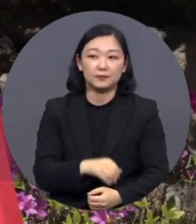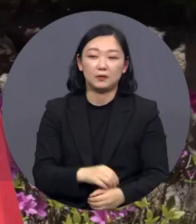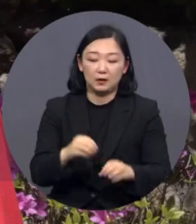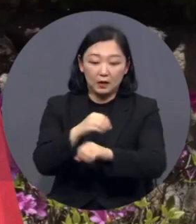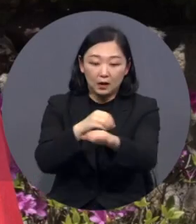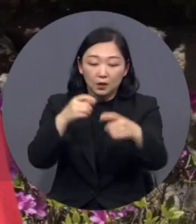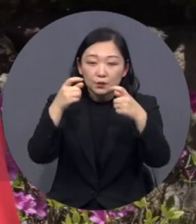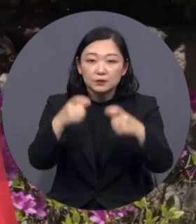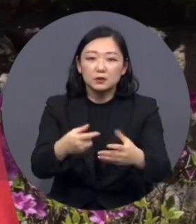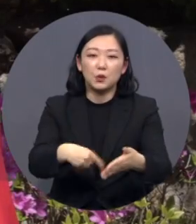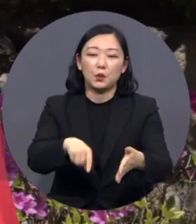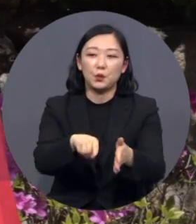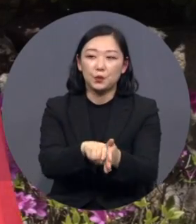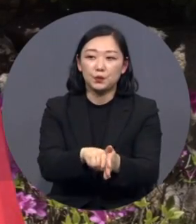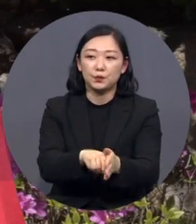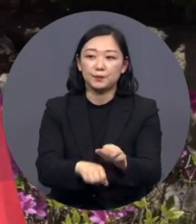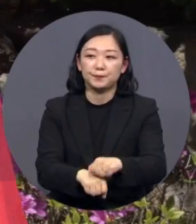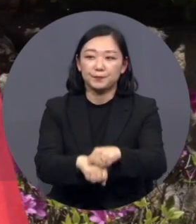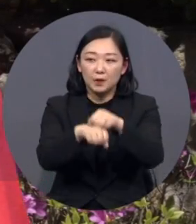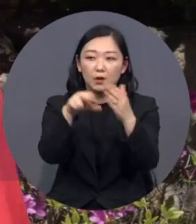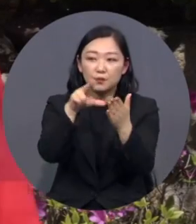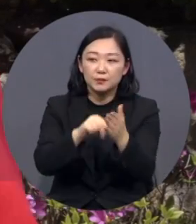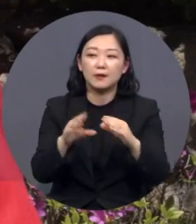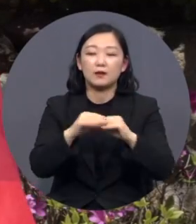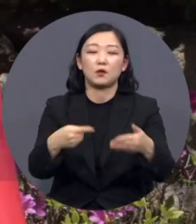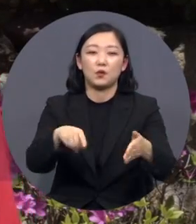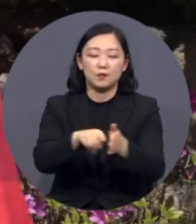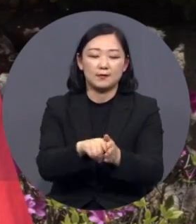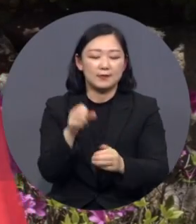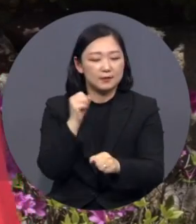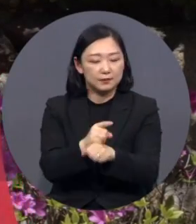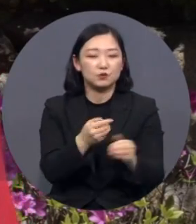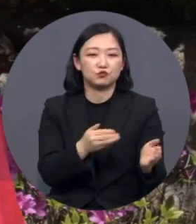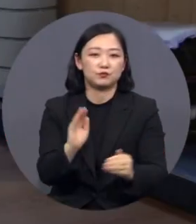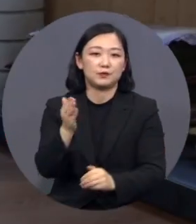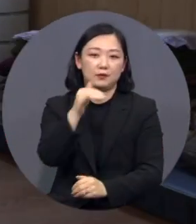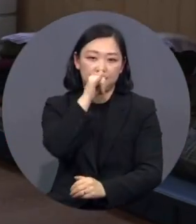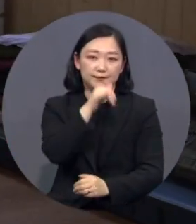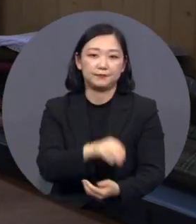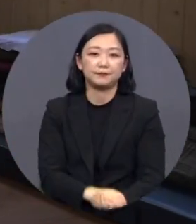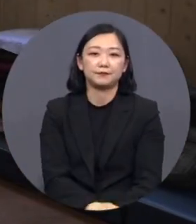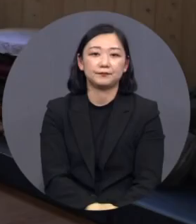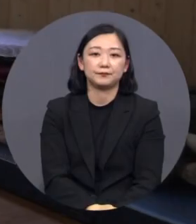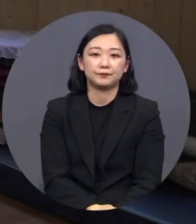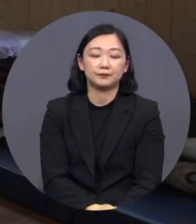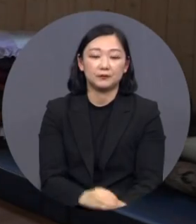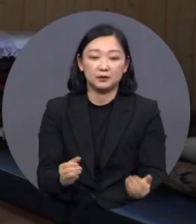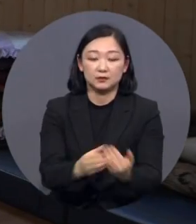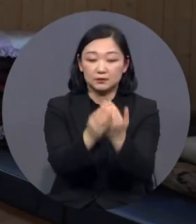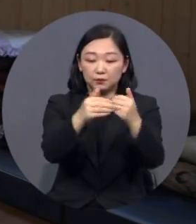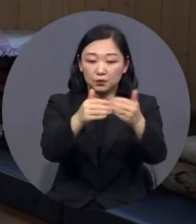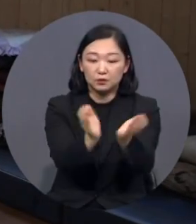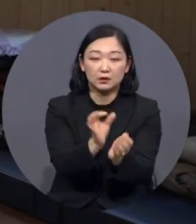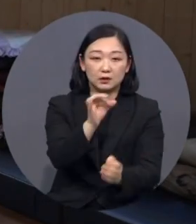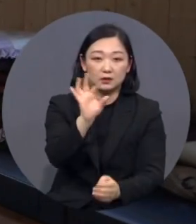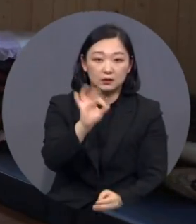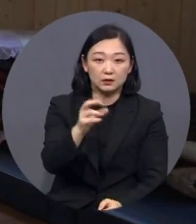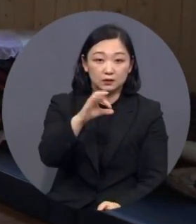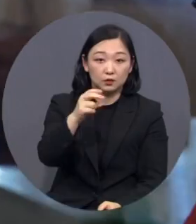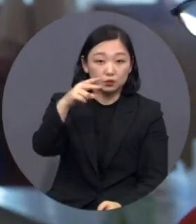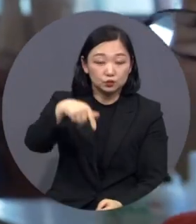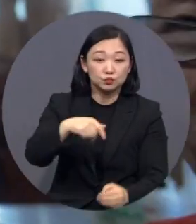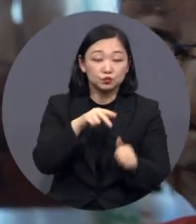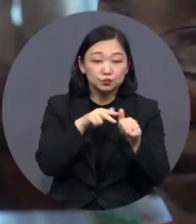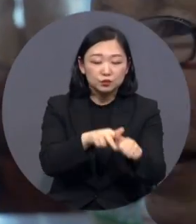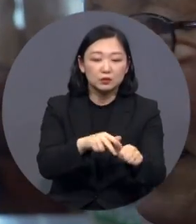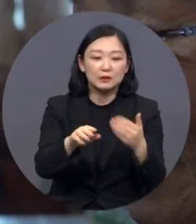아라동 지역을 위해서 쌓여있는 현안을 해결해 주시기 위해서 이미 준비가 돼 있으시고요. 진보당 양영수 후보는 다른 연령층에